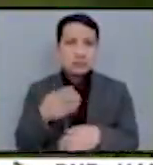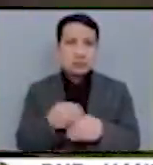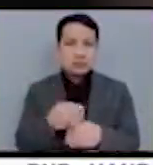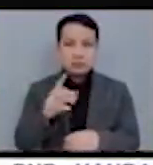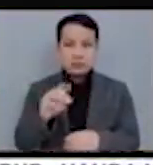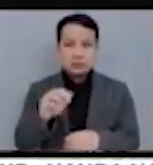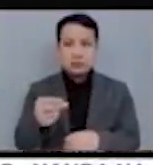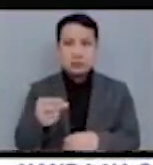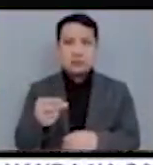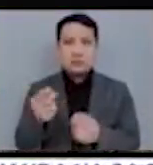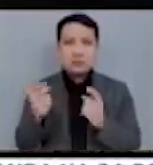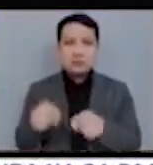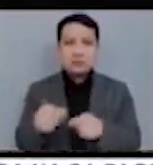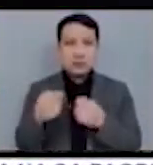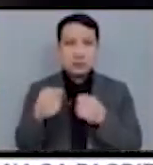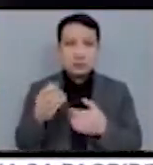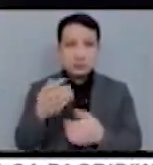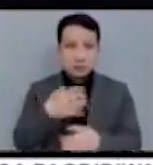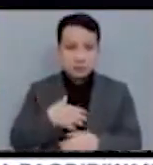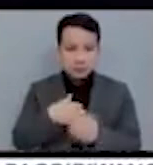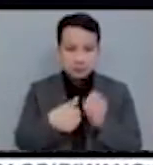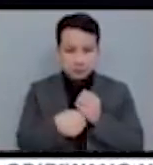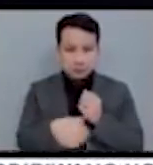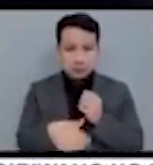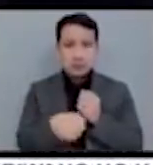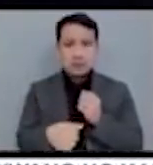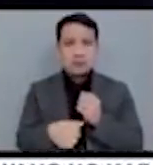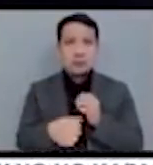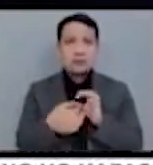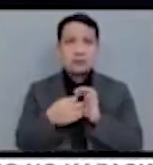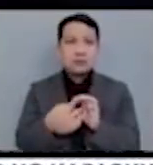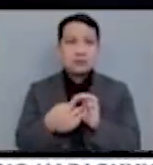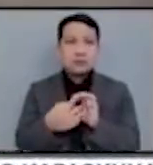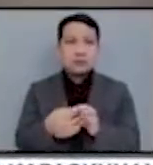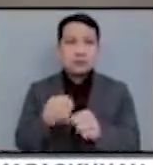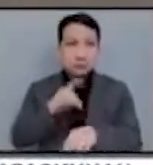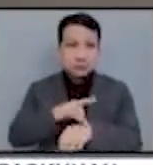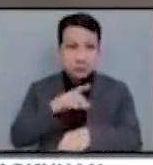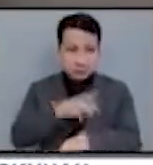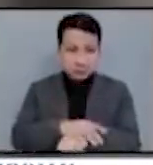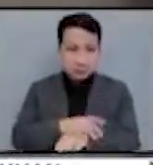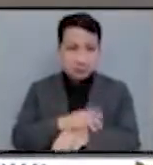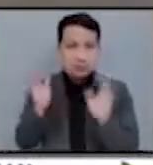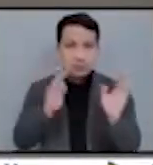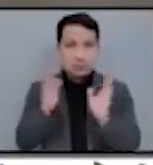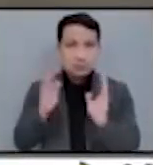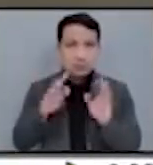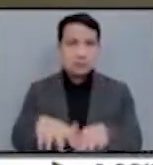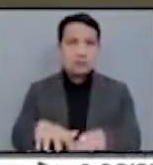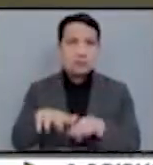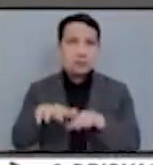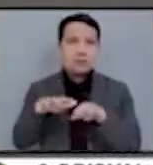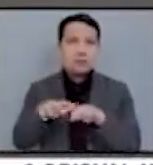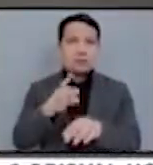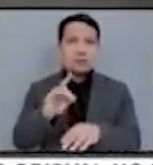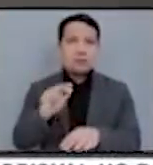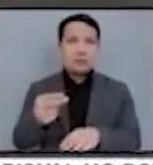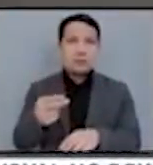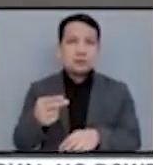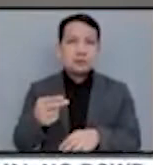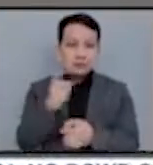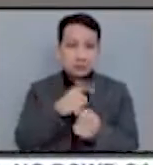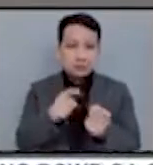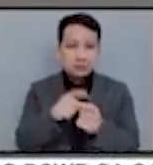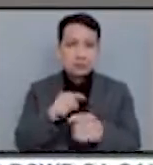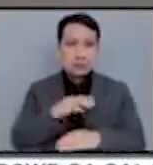mas maraming kaso ng diarrhea, leptospirosis at dengue ang mga bagyo at pagbaha. Pagtitiyak ng DOH, sapat ang kanilang mga paghahanda